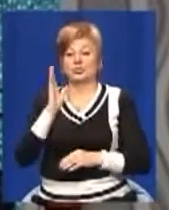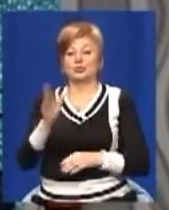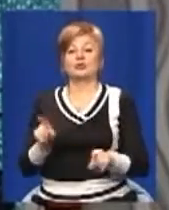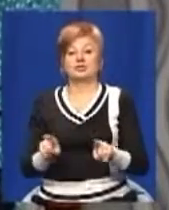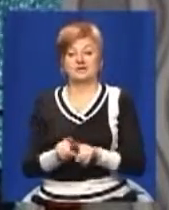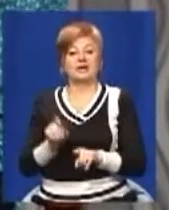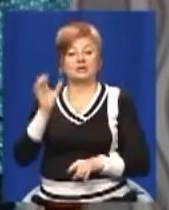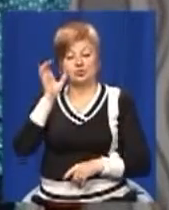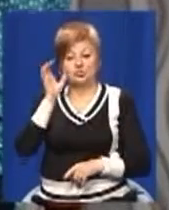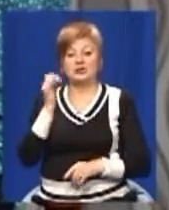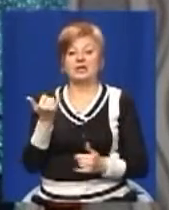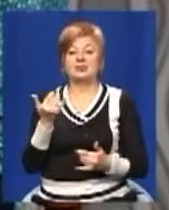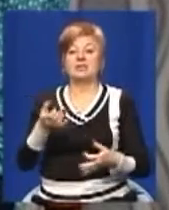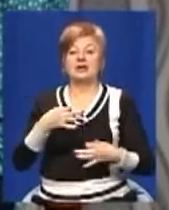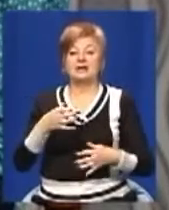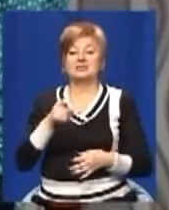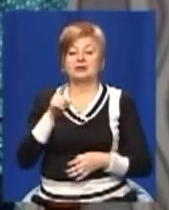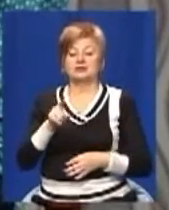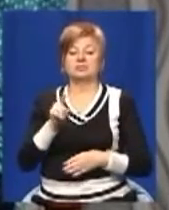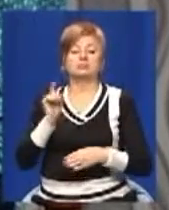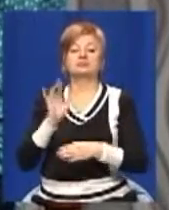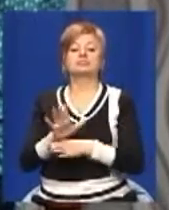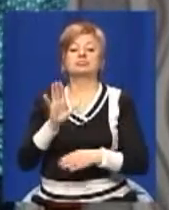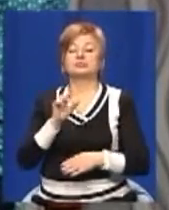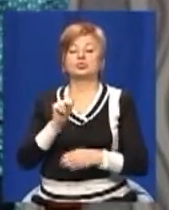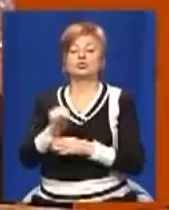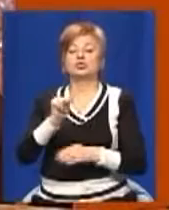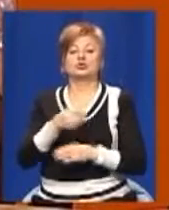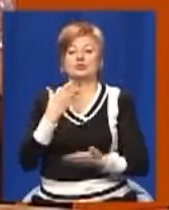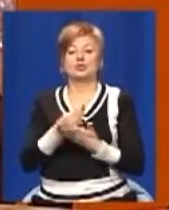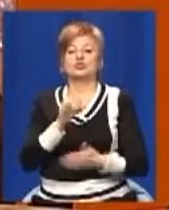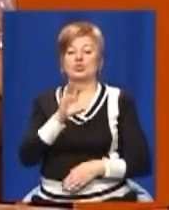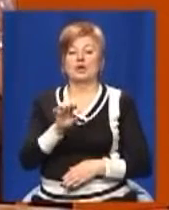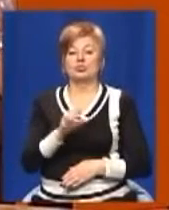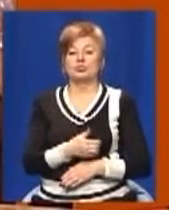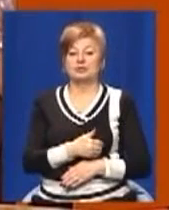і буде тебе слухати. До речі, розкажи, а яким би ти командам хотів навчити свого цуцика?